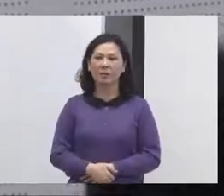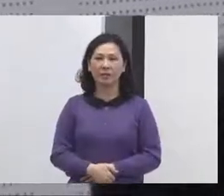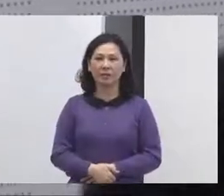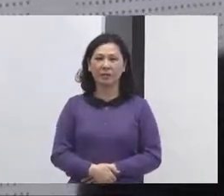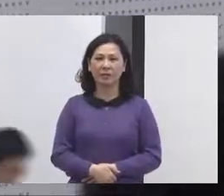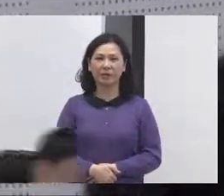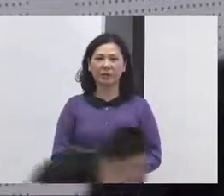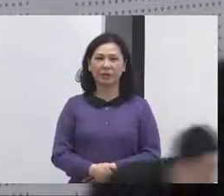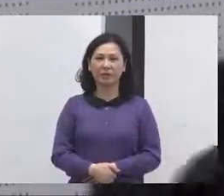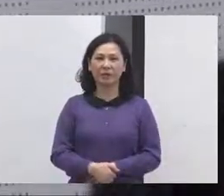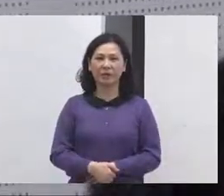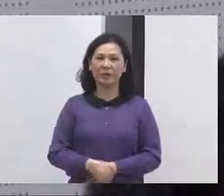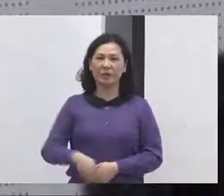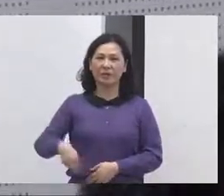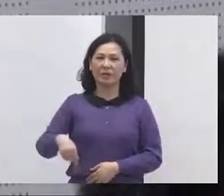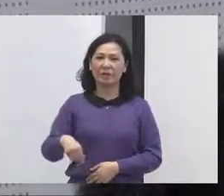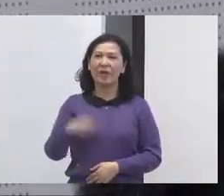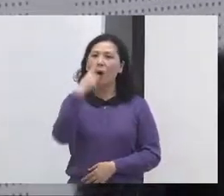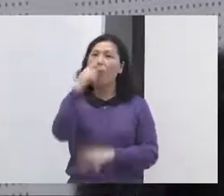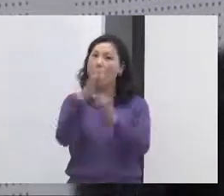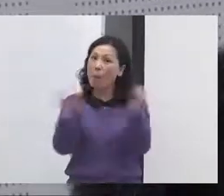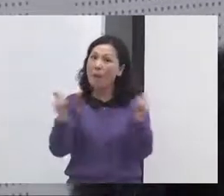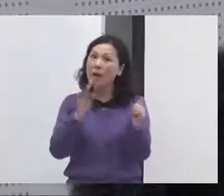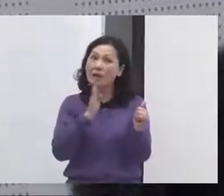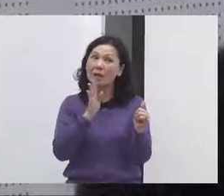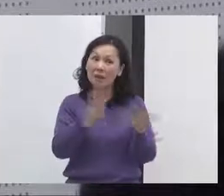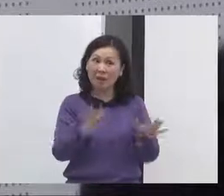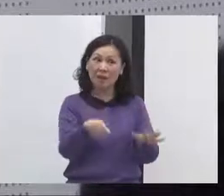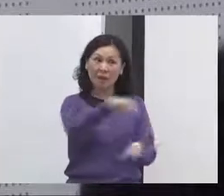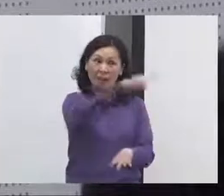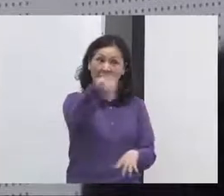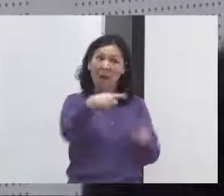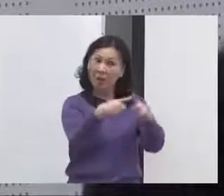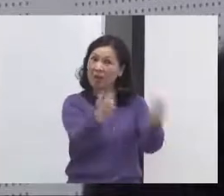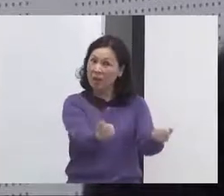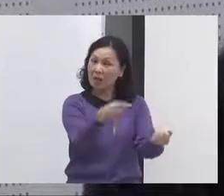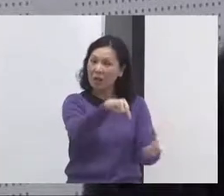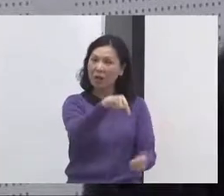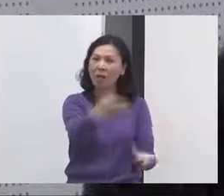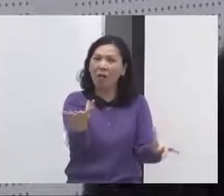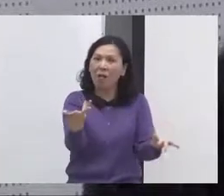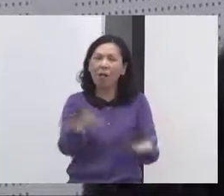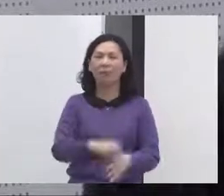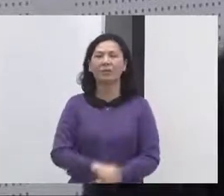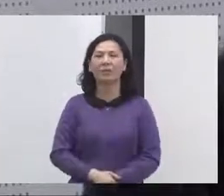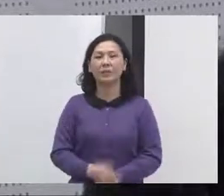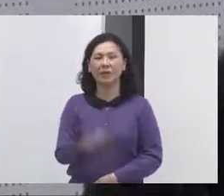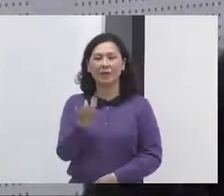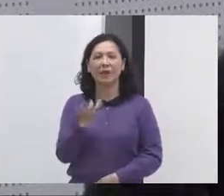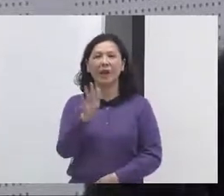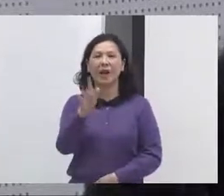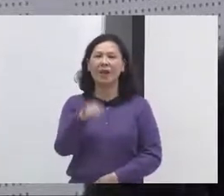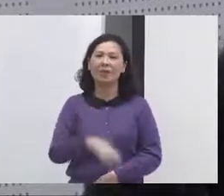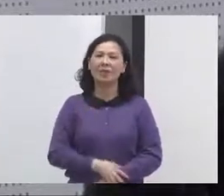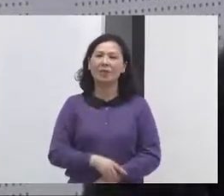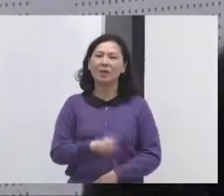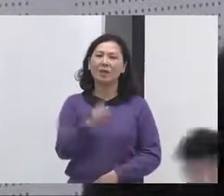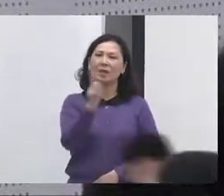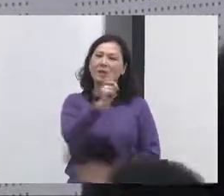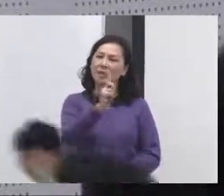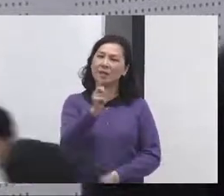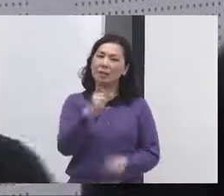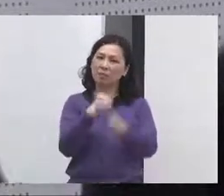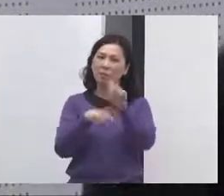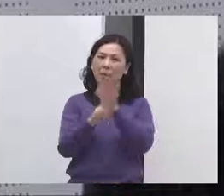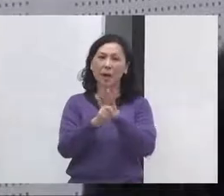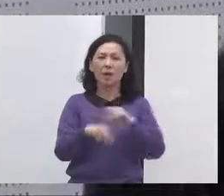啊，我们是这里的人吗？ 对，就是、哦、就是说，刚刚有一个你怎么代表 G 零 V？ 其